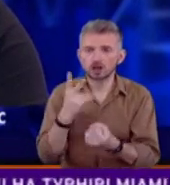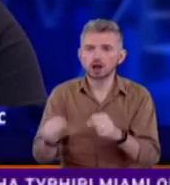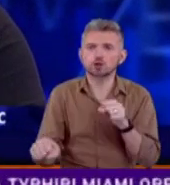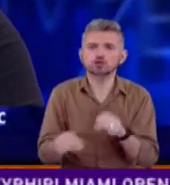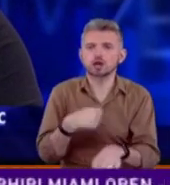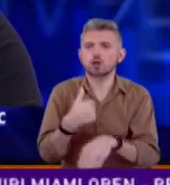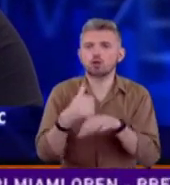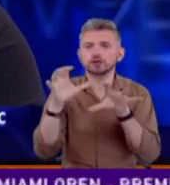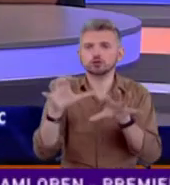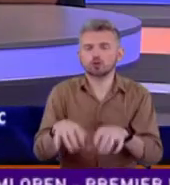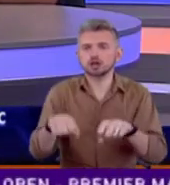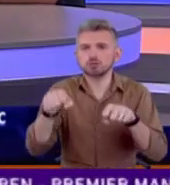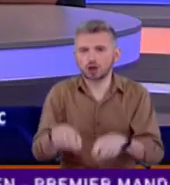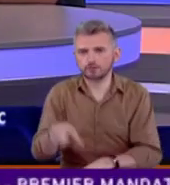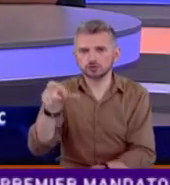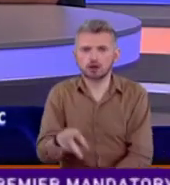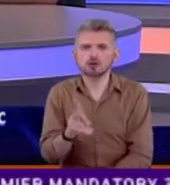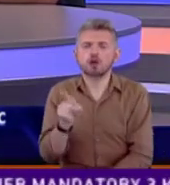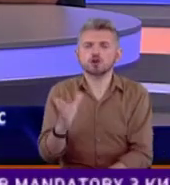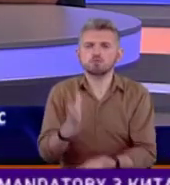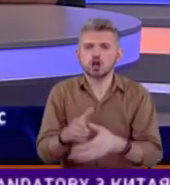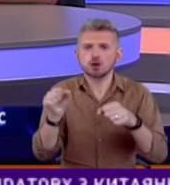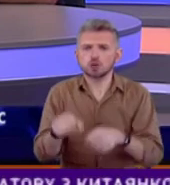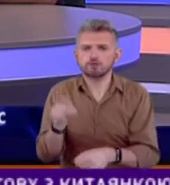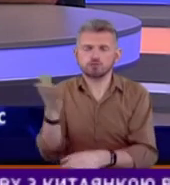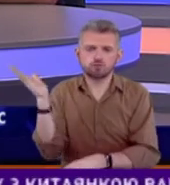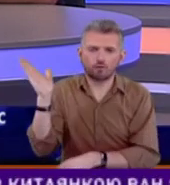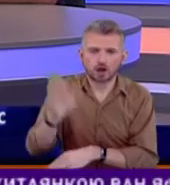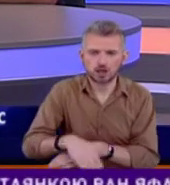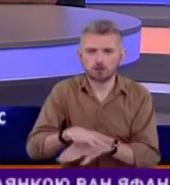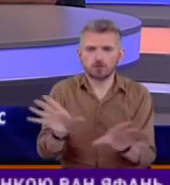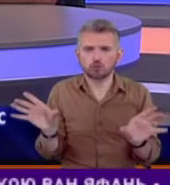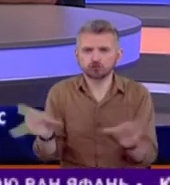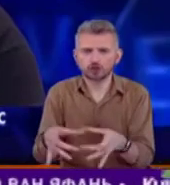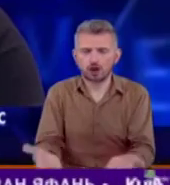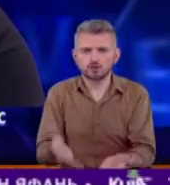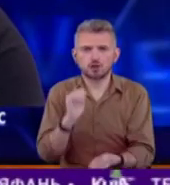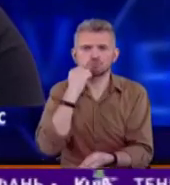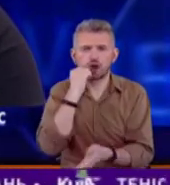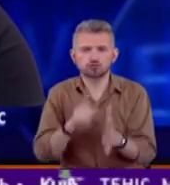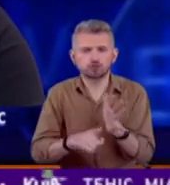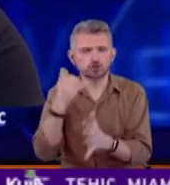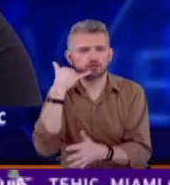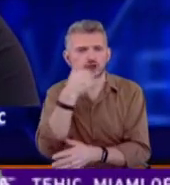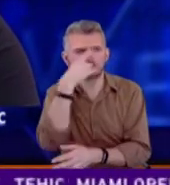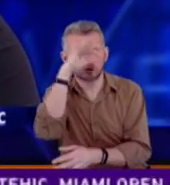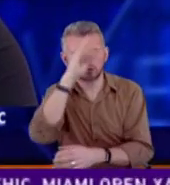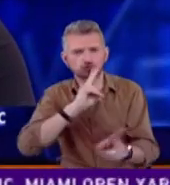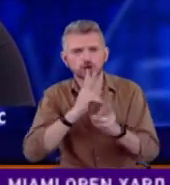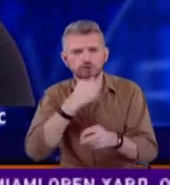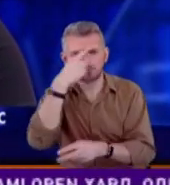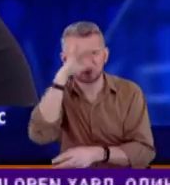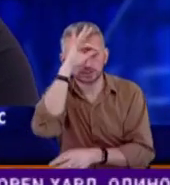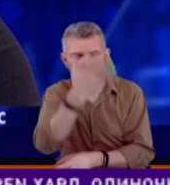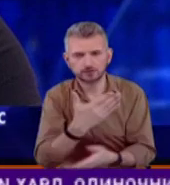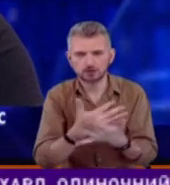и свобод гражданина. Мол, как это вы имеете право его там повалить, наручники одеть, бабушки начинают звонить в полицию, жаловаться на